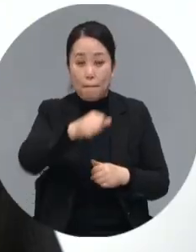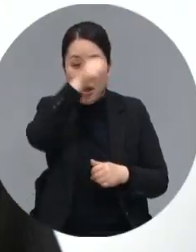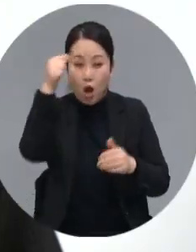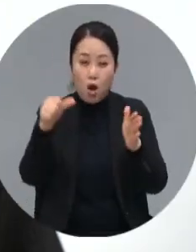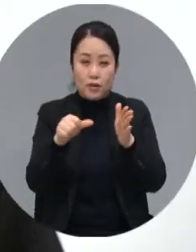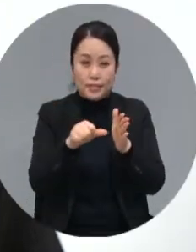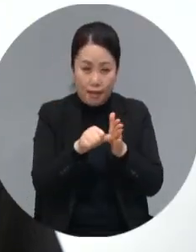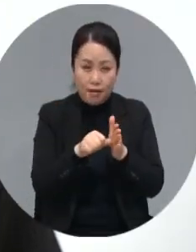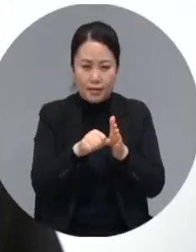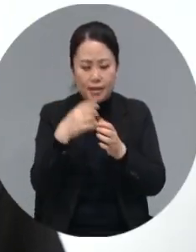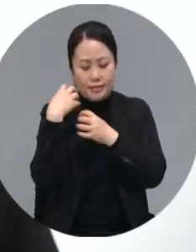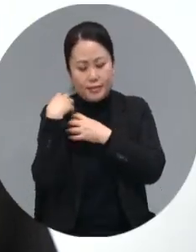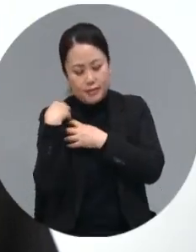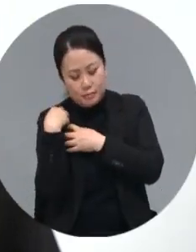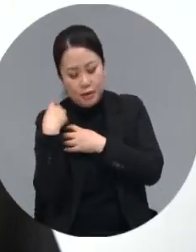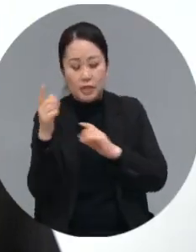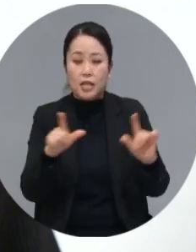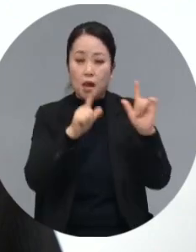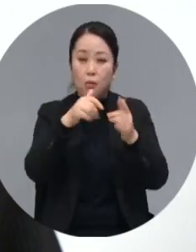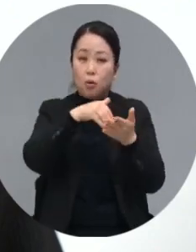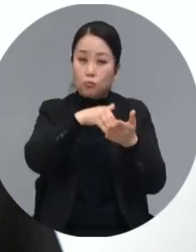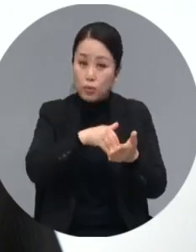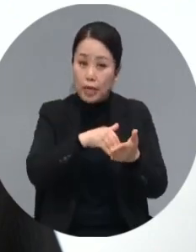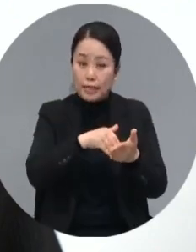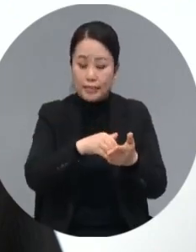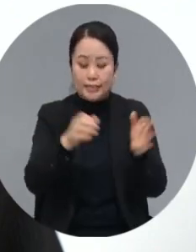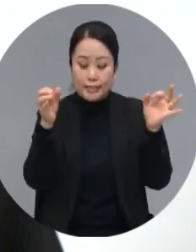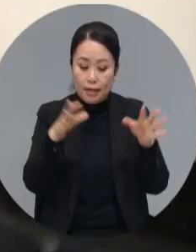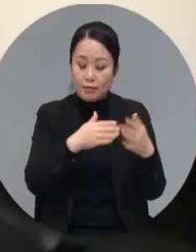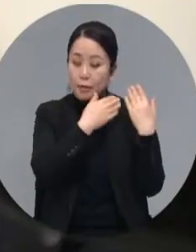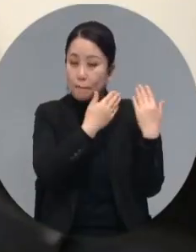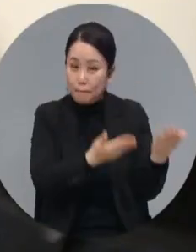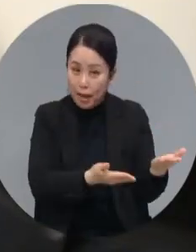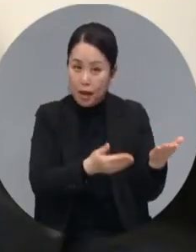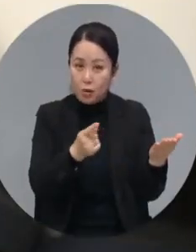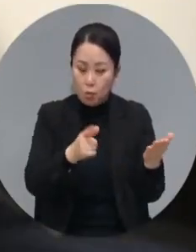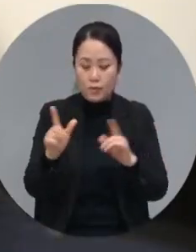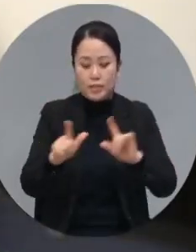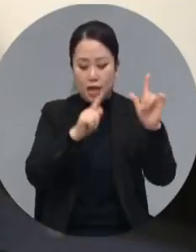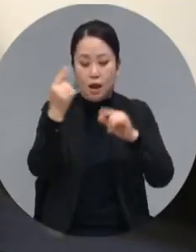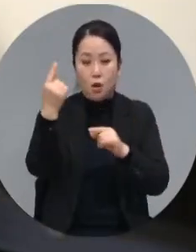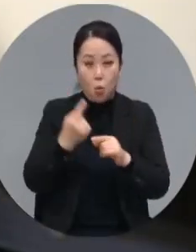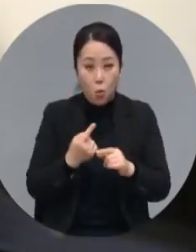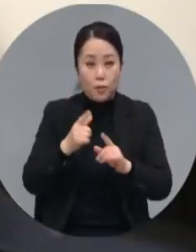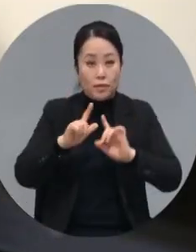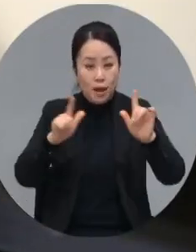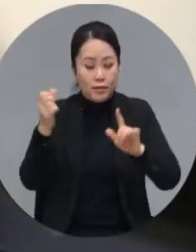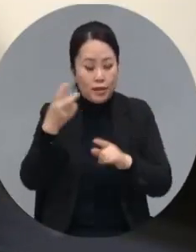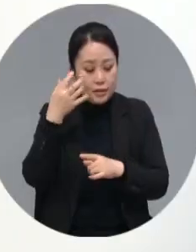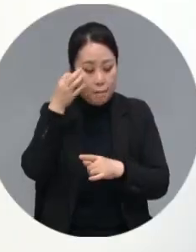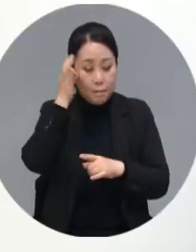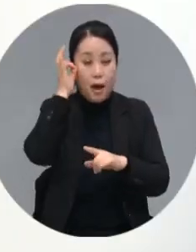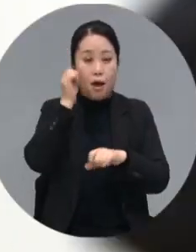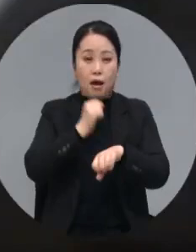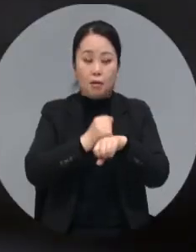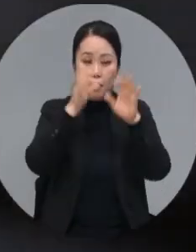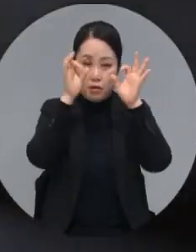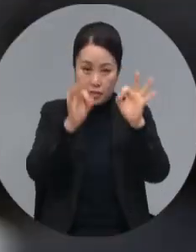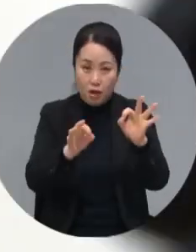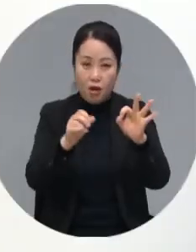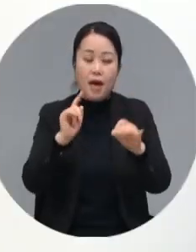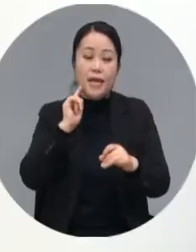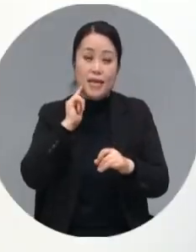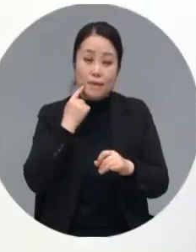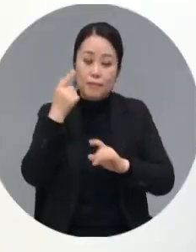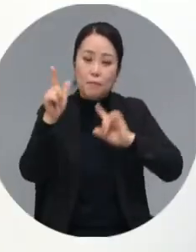평생을 짊어져온 삶의 무게를 잠시 내려두고 오늘은 살아온 날들을 되돌아보며 그저 이쁜